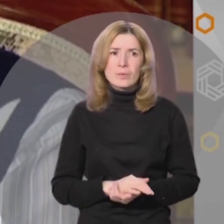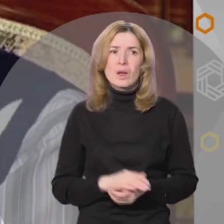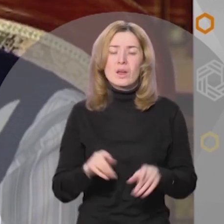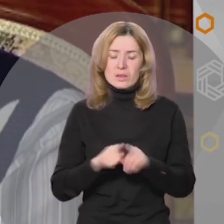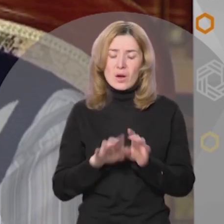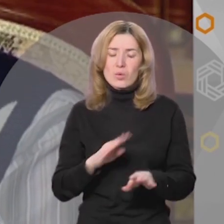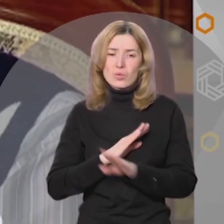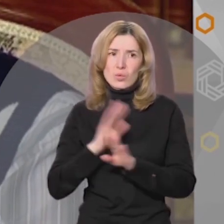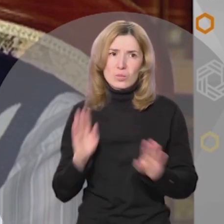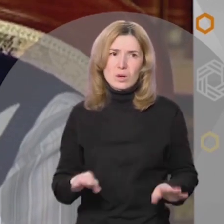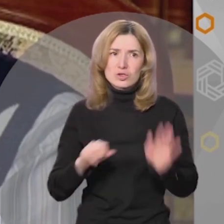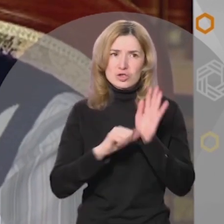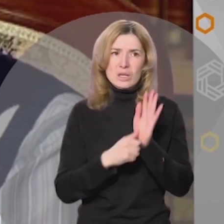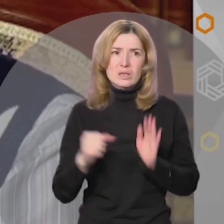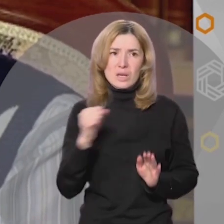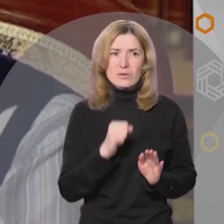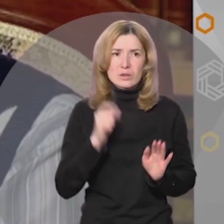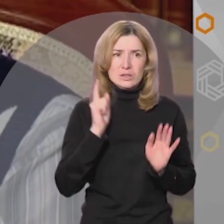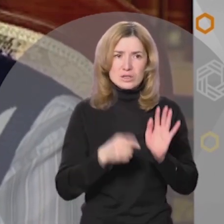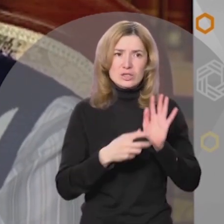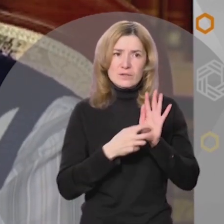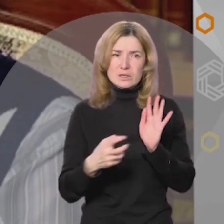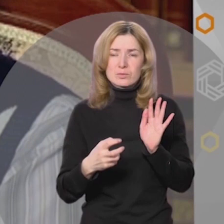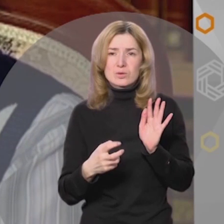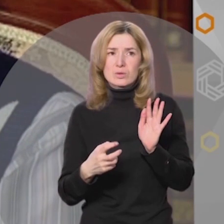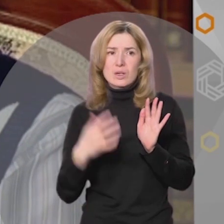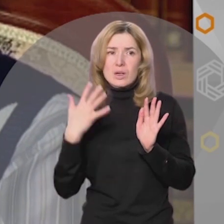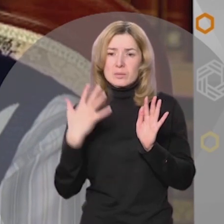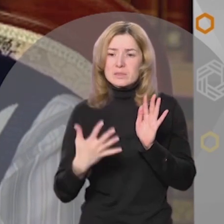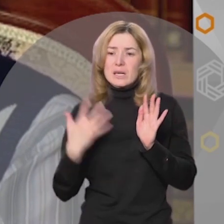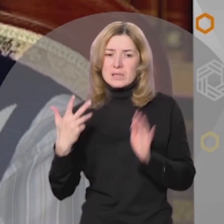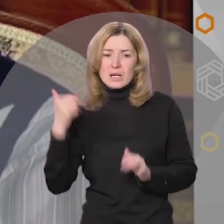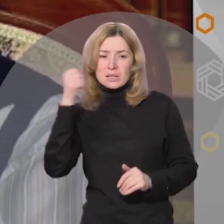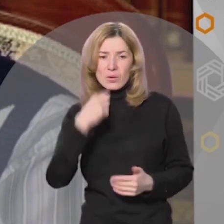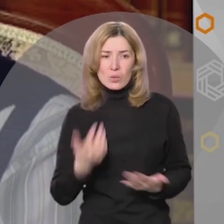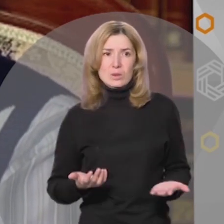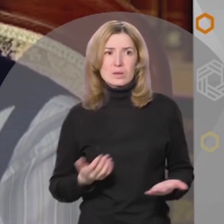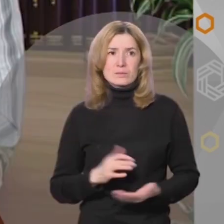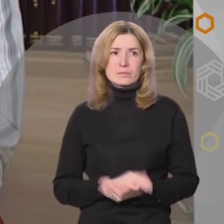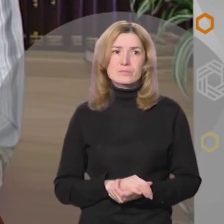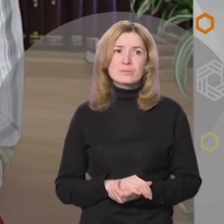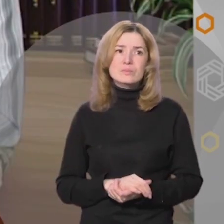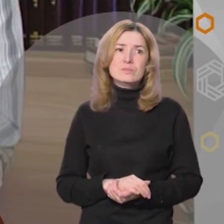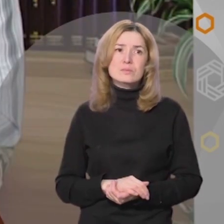Там он и умер 16 августа 1853 года.